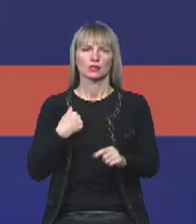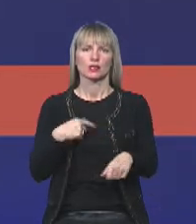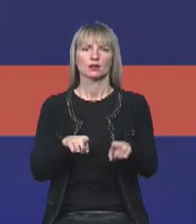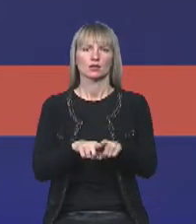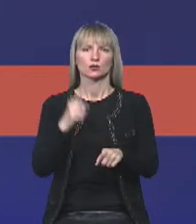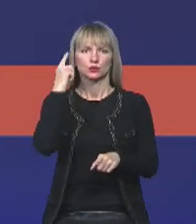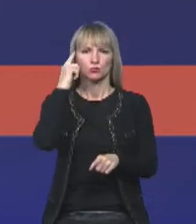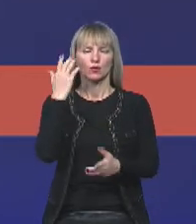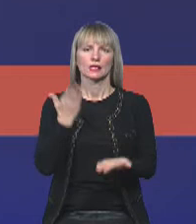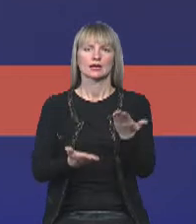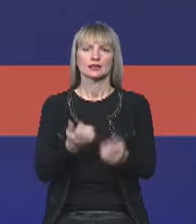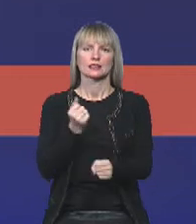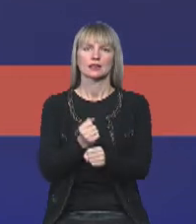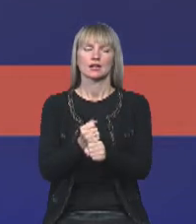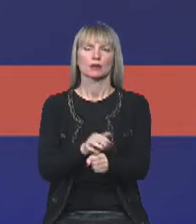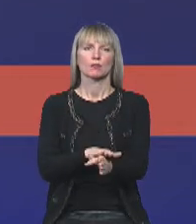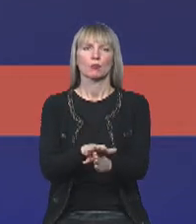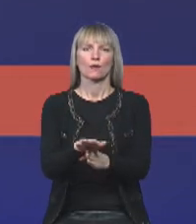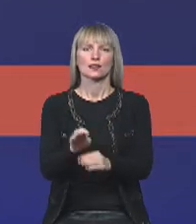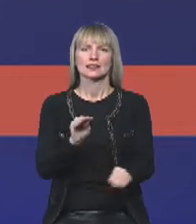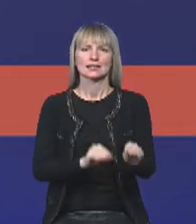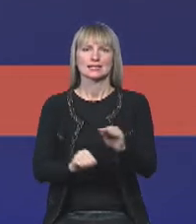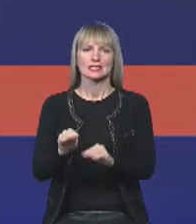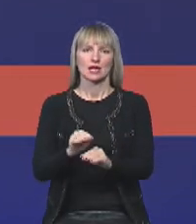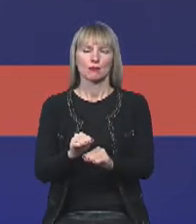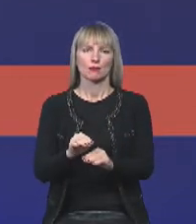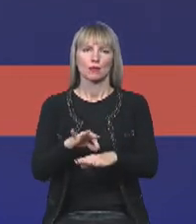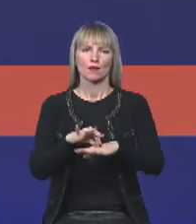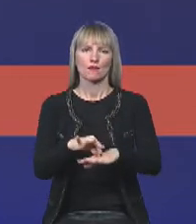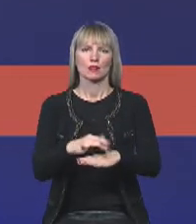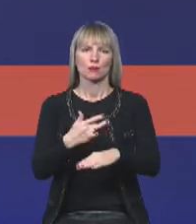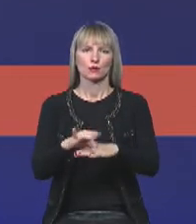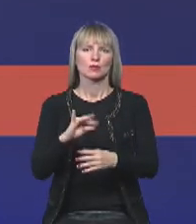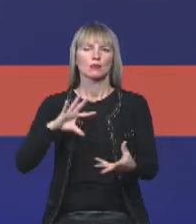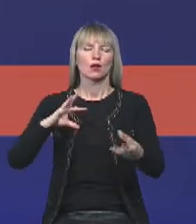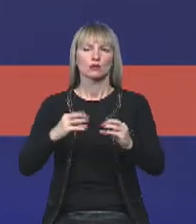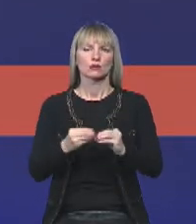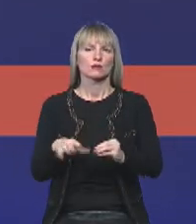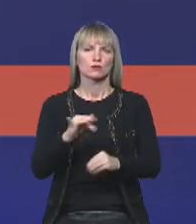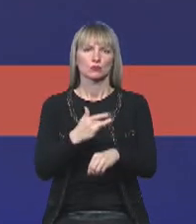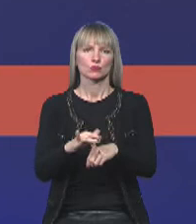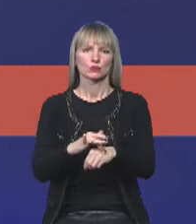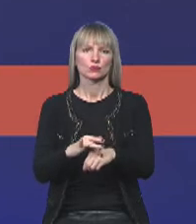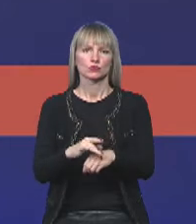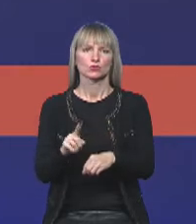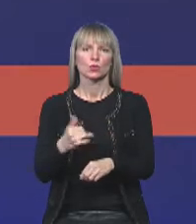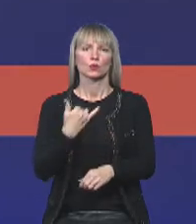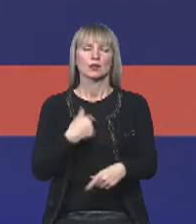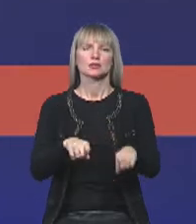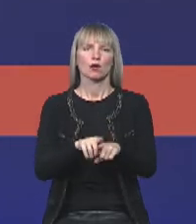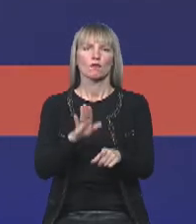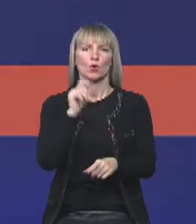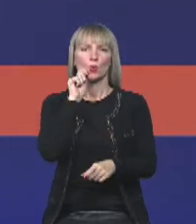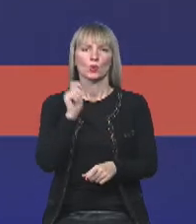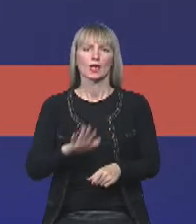вважаю. Uh-huh. Якщо організувати повністю систему поводження з відходами і проаналізувати всю структуру відходів, чого також у нас в Україні немає. Досі немає.